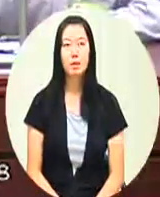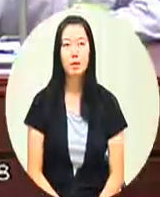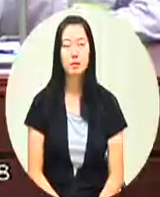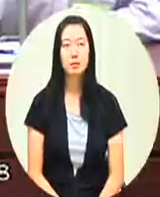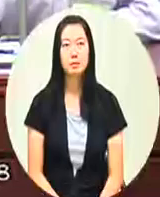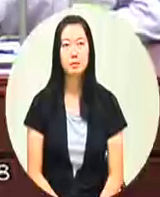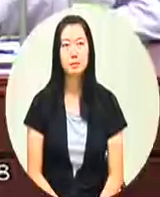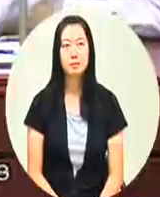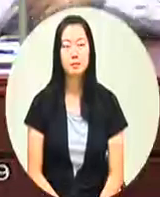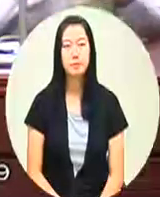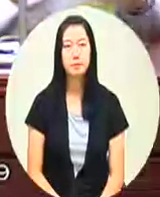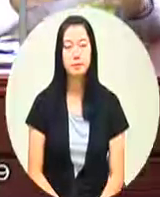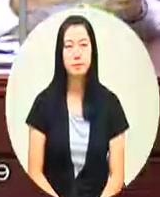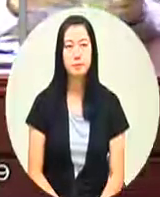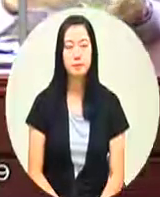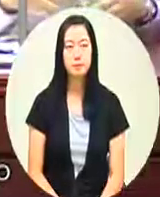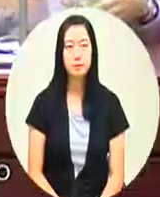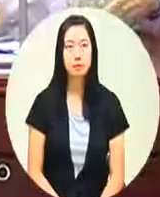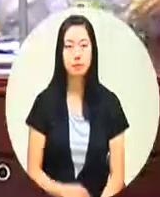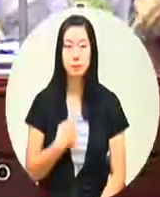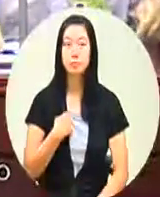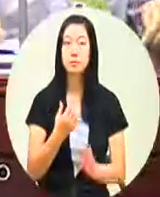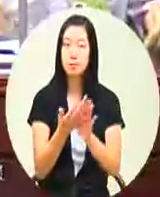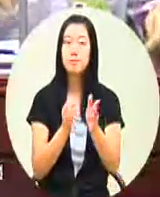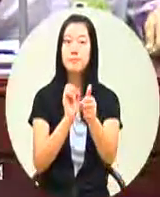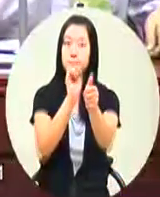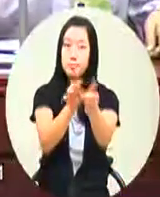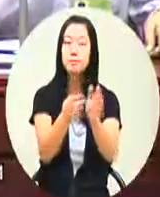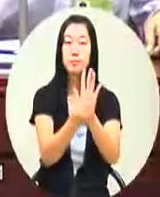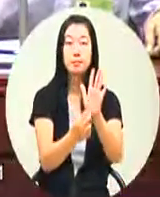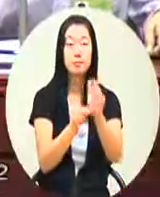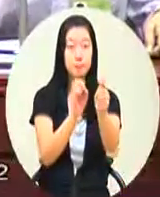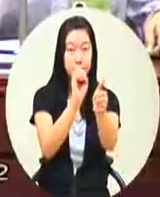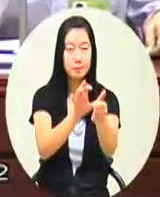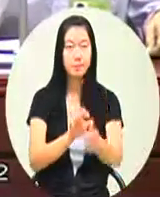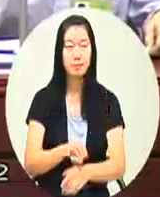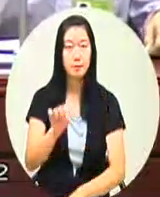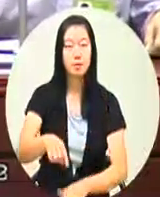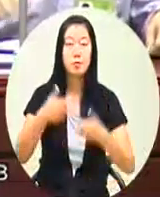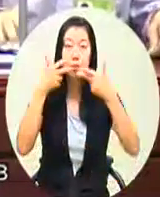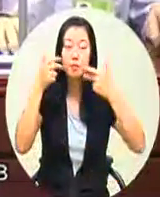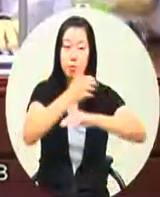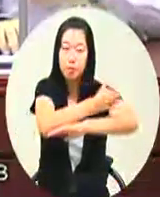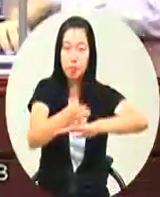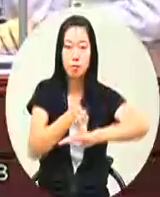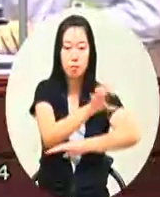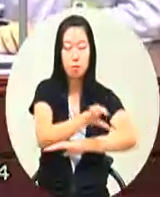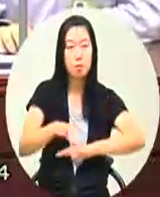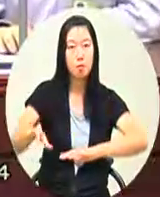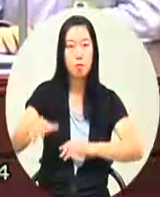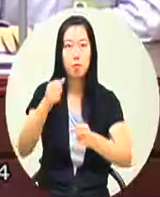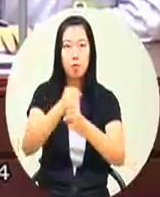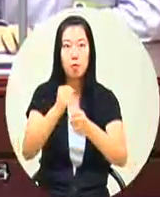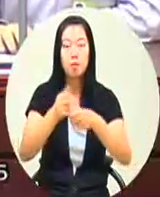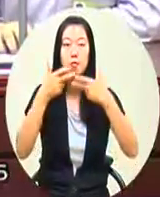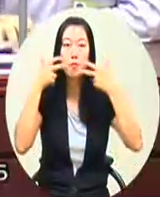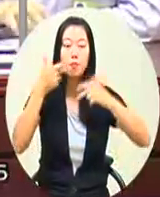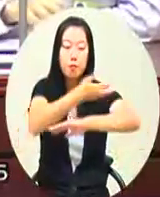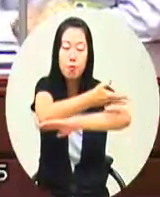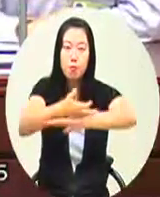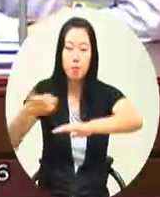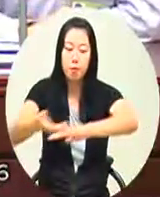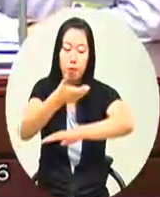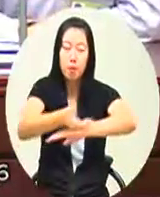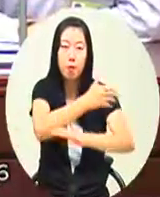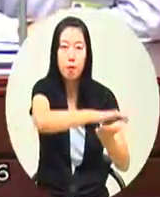员。那跟议员先做个澄清，因为我们现在沿乡的这一些那个野溪的清疏工程都是直